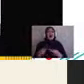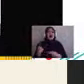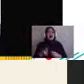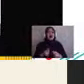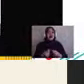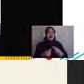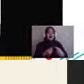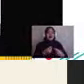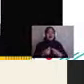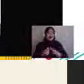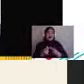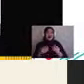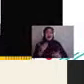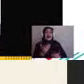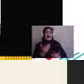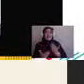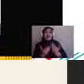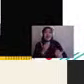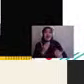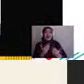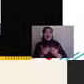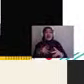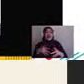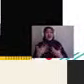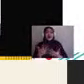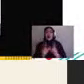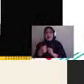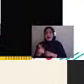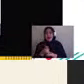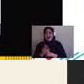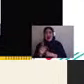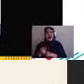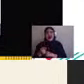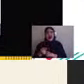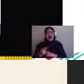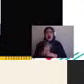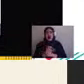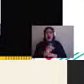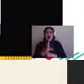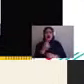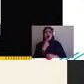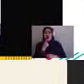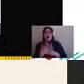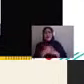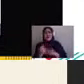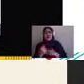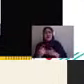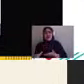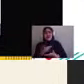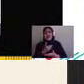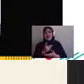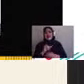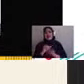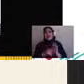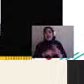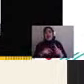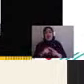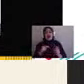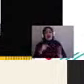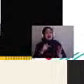pembelian, kadang-kadang suka ada tuh pihak-pihak tertentu yang mencoba menghack dengan mengirimkan link-link tertentu, harus diwaspadai untuk